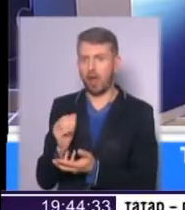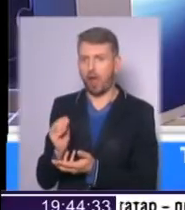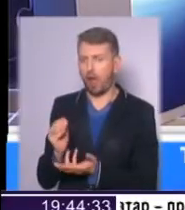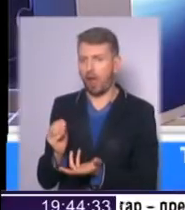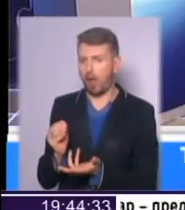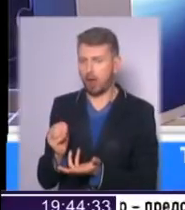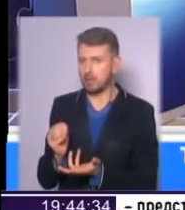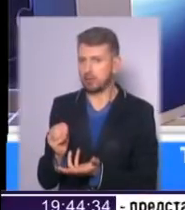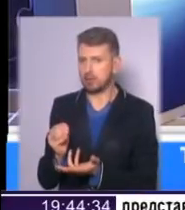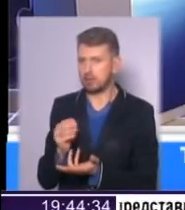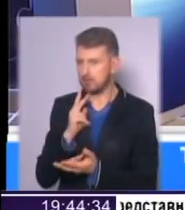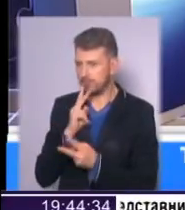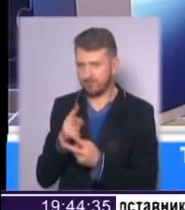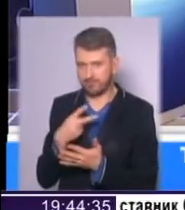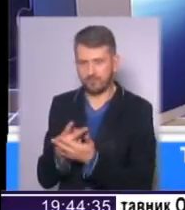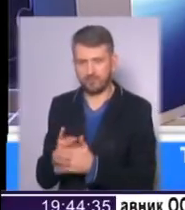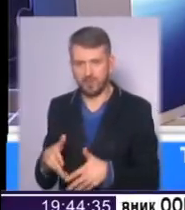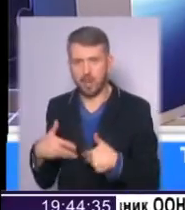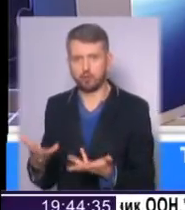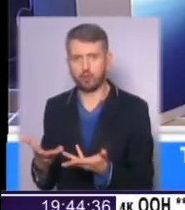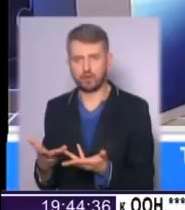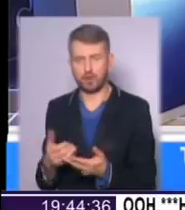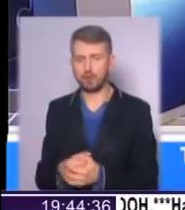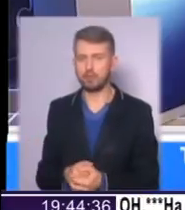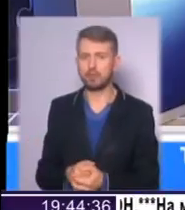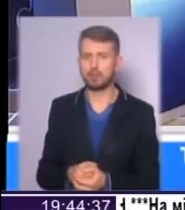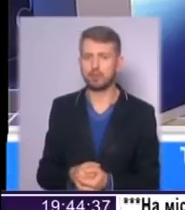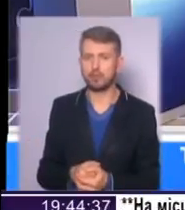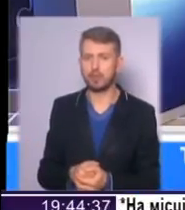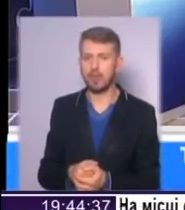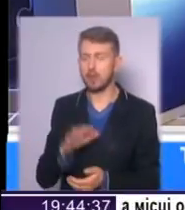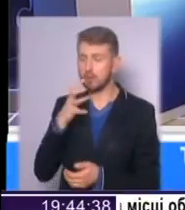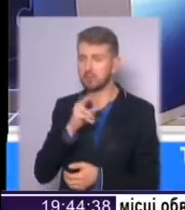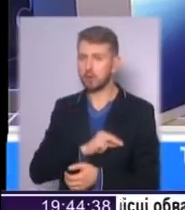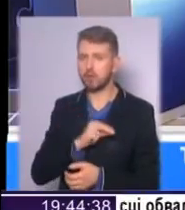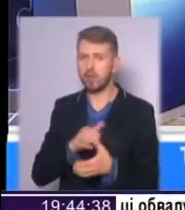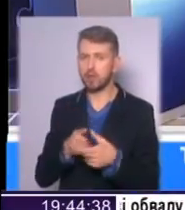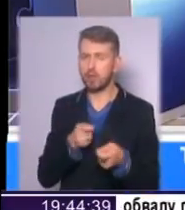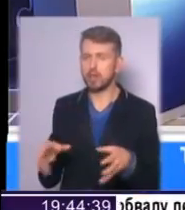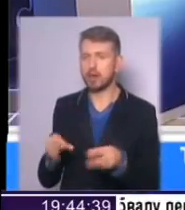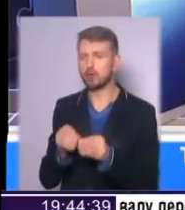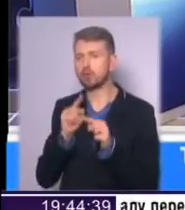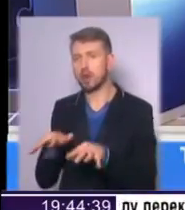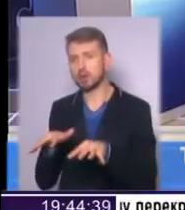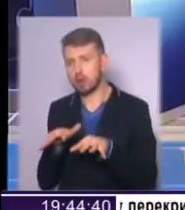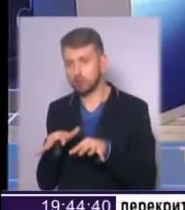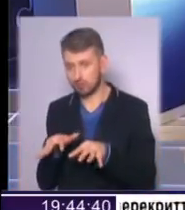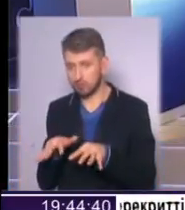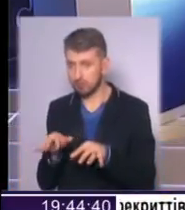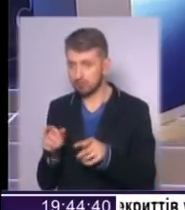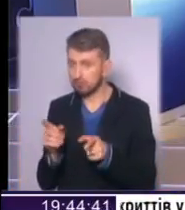аж видаються, знаєте, як можна сказати, конструктивно працювати уряд разом з парламентом. Так воно